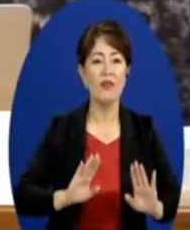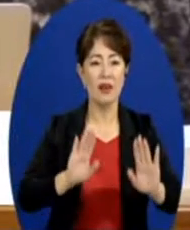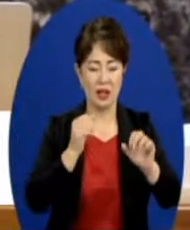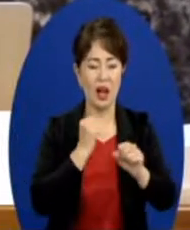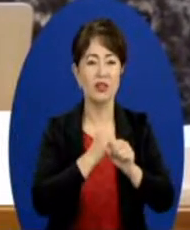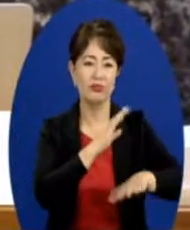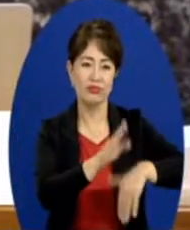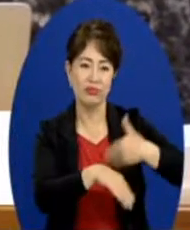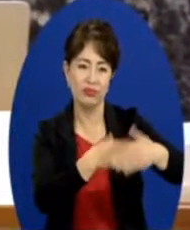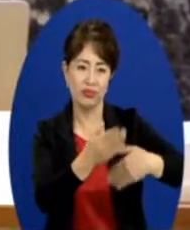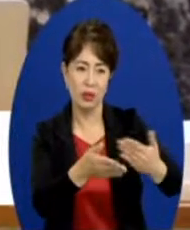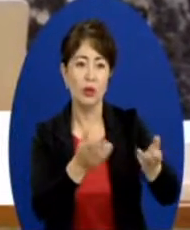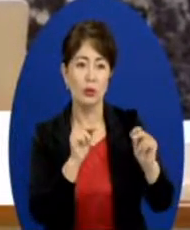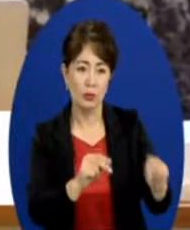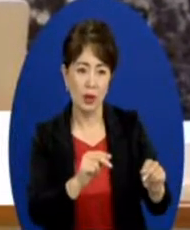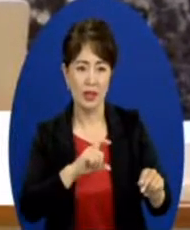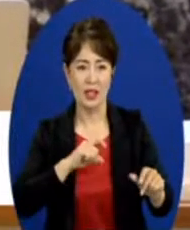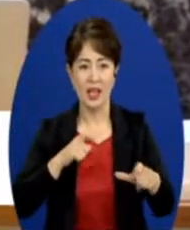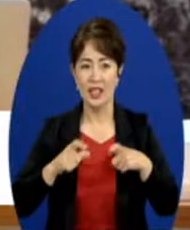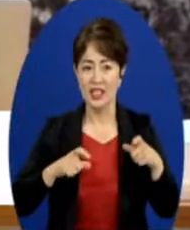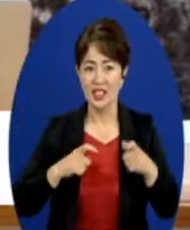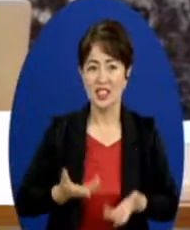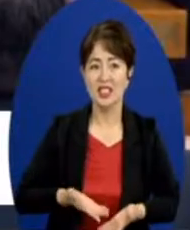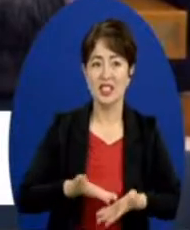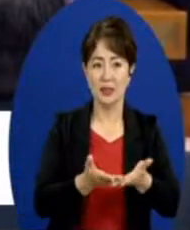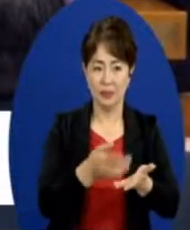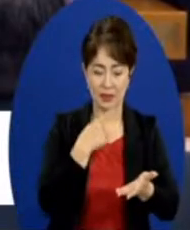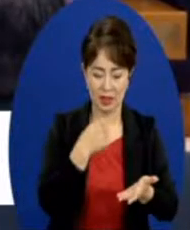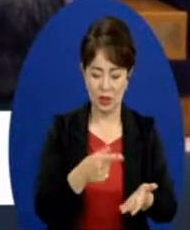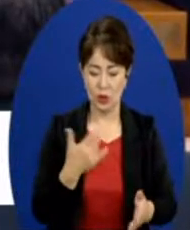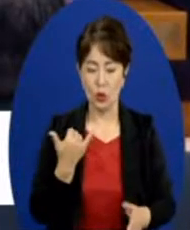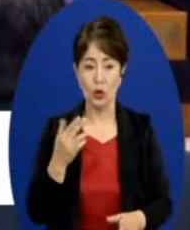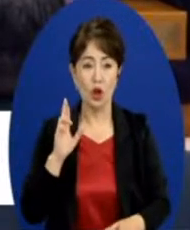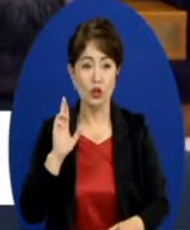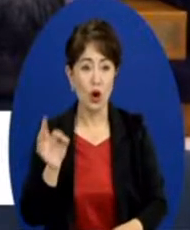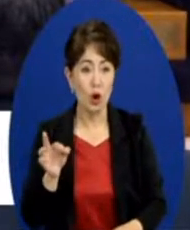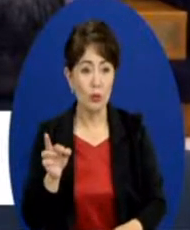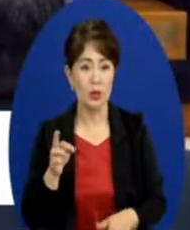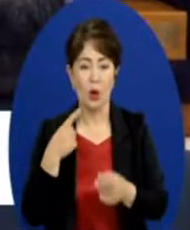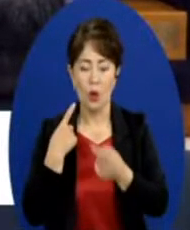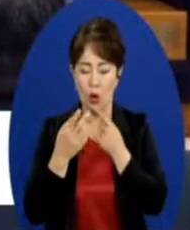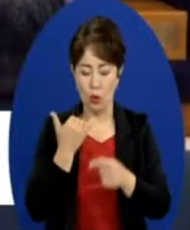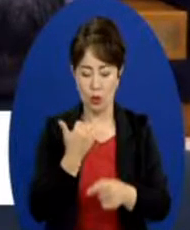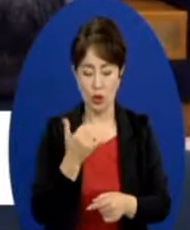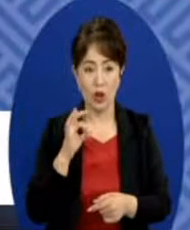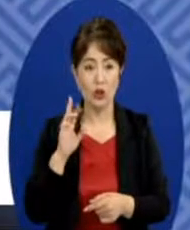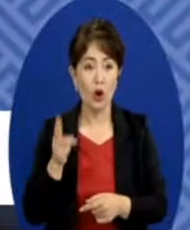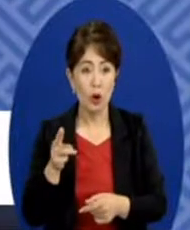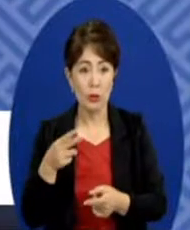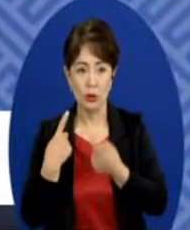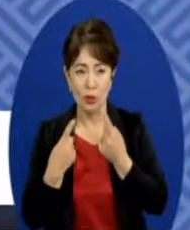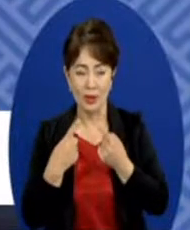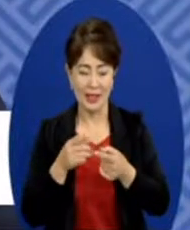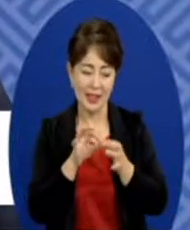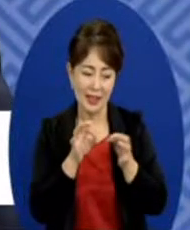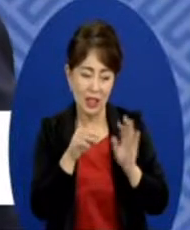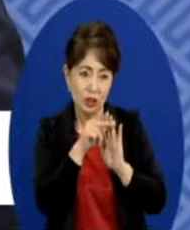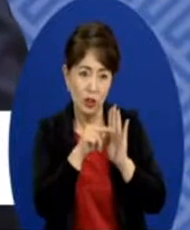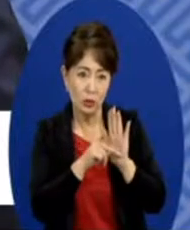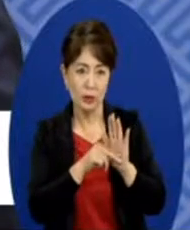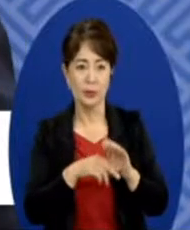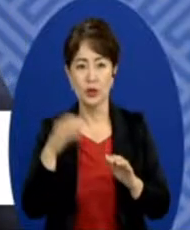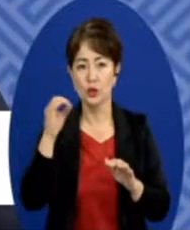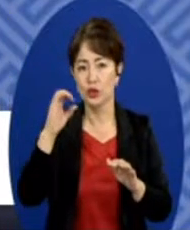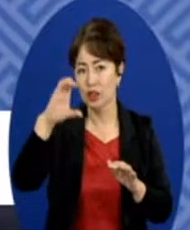эдийн засгаа дэмжихээр болж байна. За асуудлыг тухайн аймаг орон нутгийн онцгой комисс суралцаж журмаараа наривчлан зохицуулах юм байна.